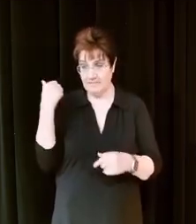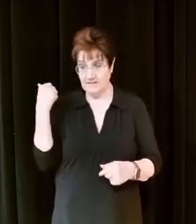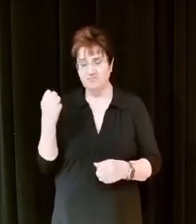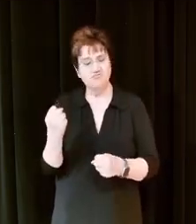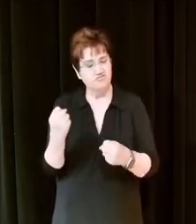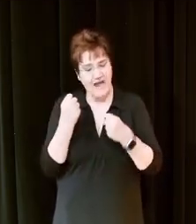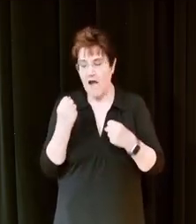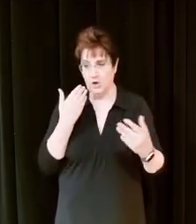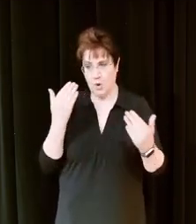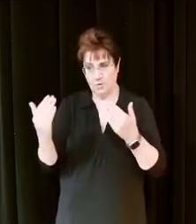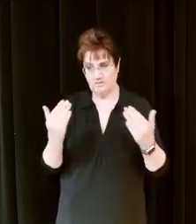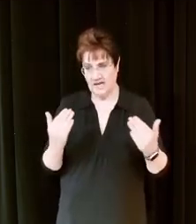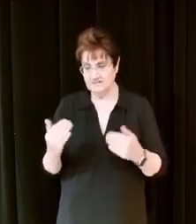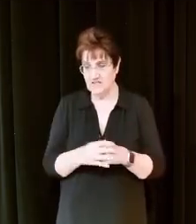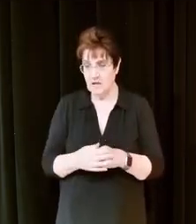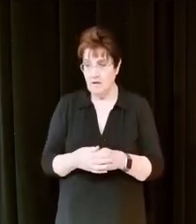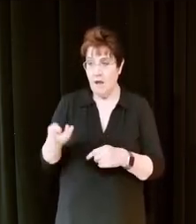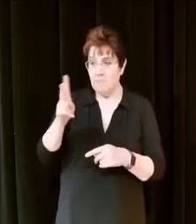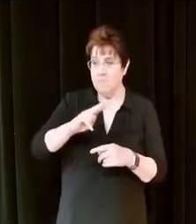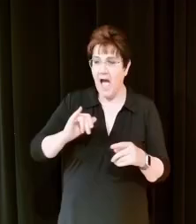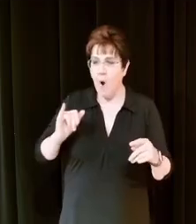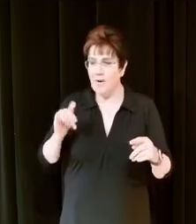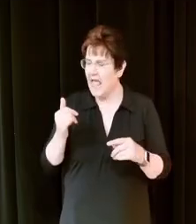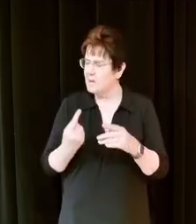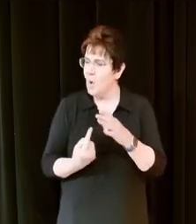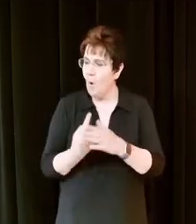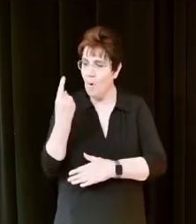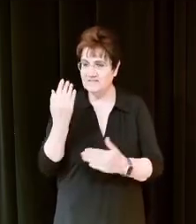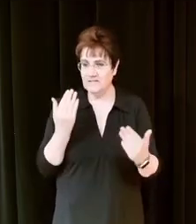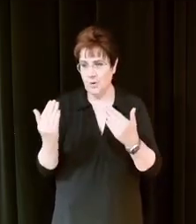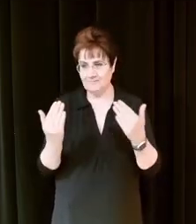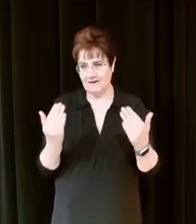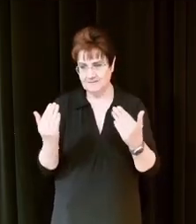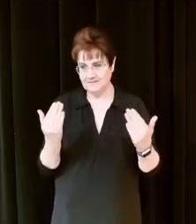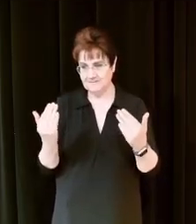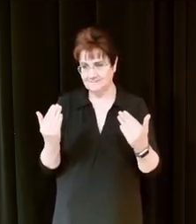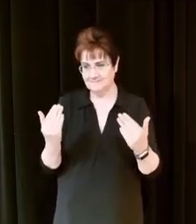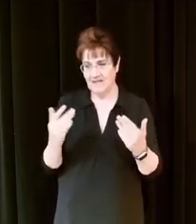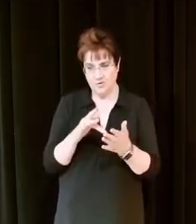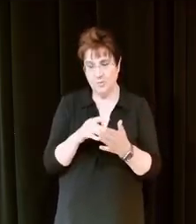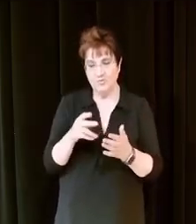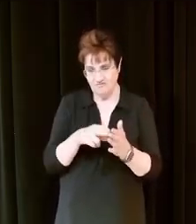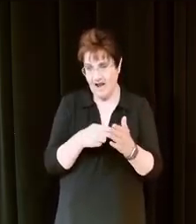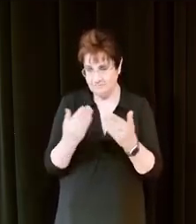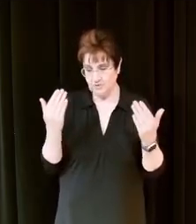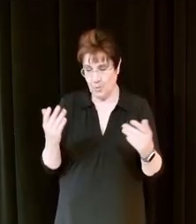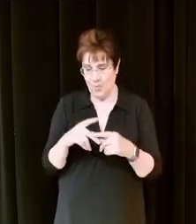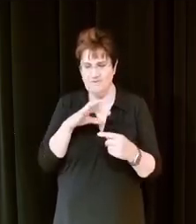starker Kontrast. Ne? Blau-Gelb ist der höchste Kontrast, den wir in den Grundfarben haben. Ne? Da ist ganz viel an